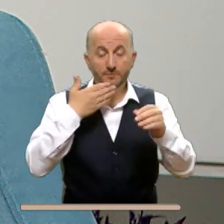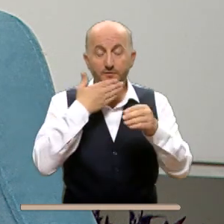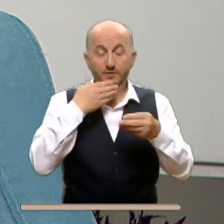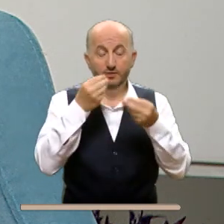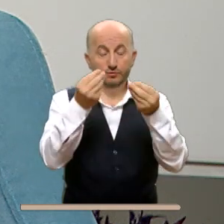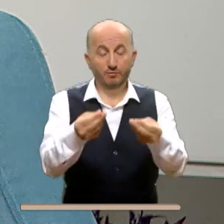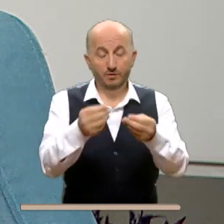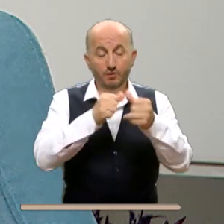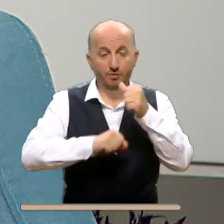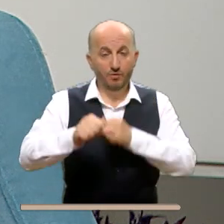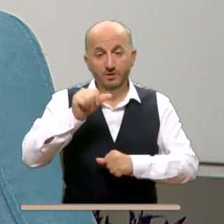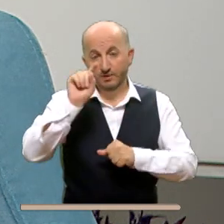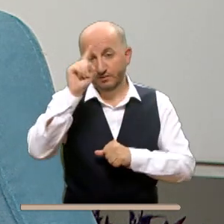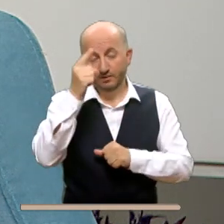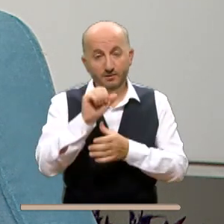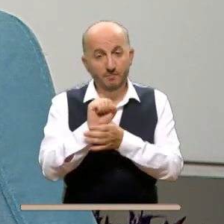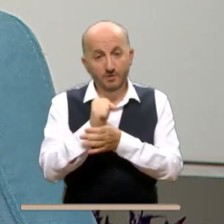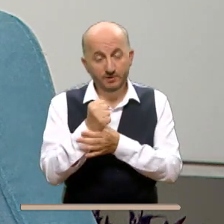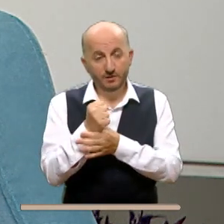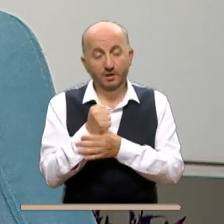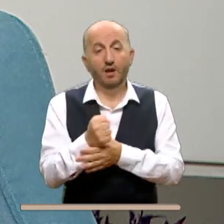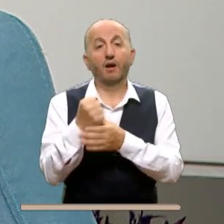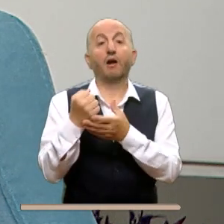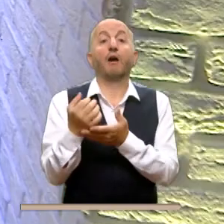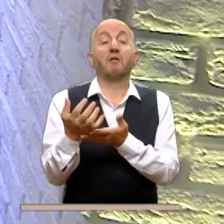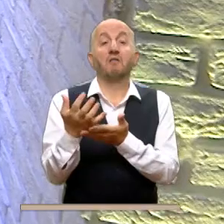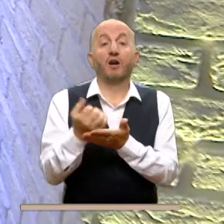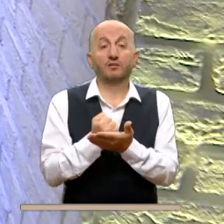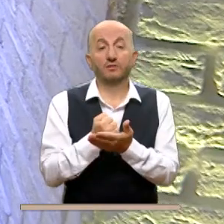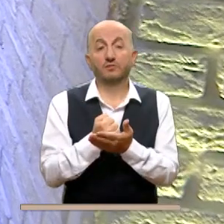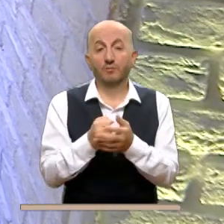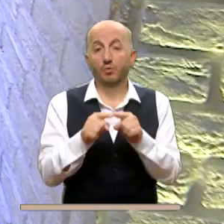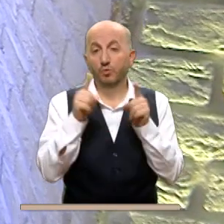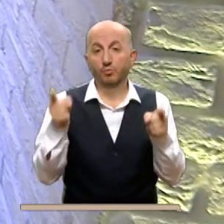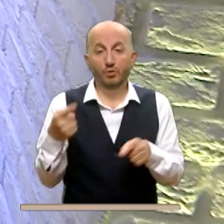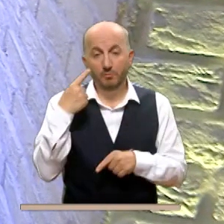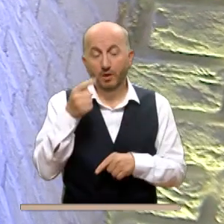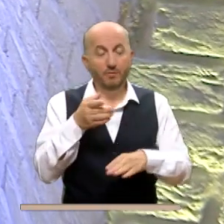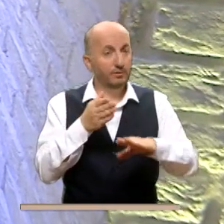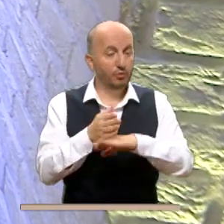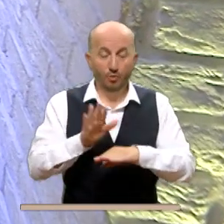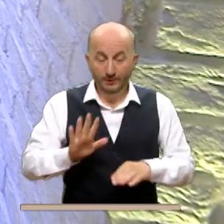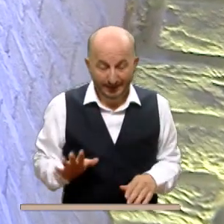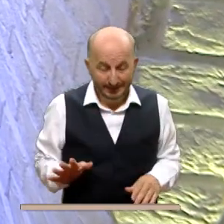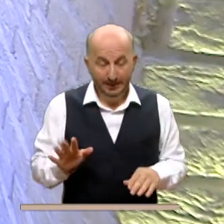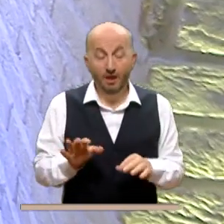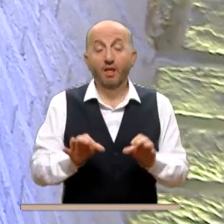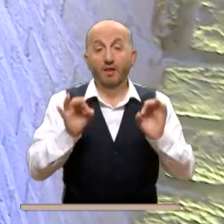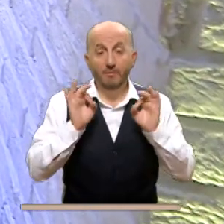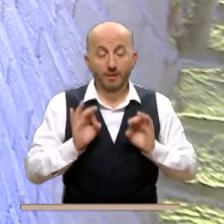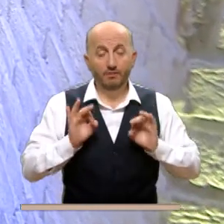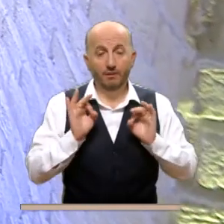anda üniversitelere sadece bir meslek edindirme kurumu olarak bakmak da doğrusu doğru değil.